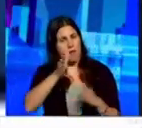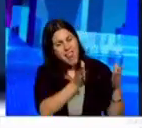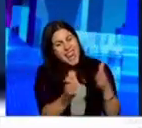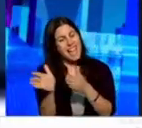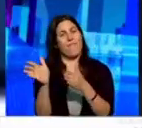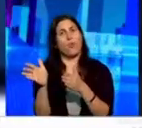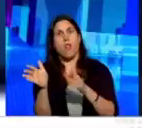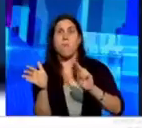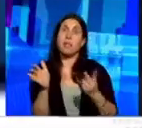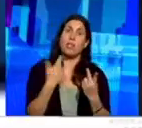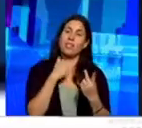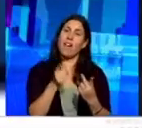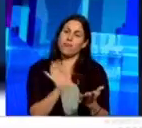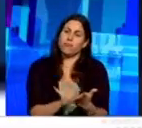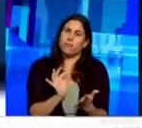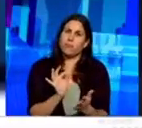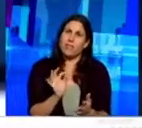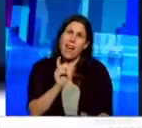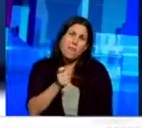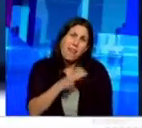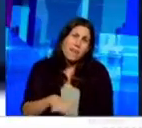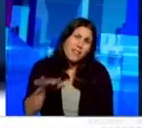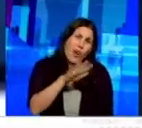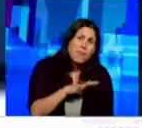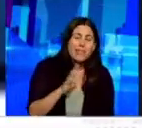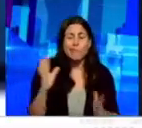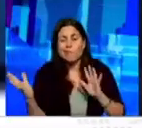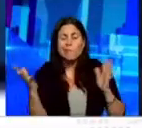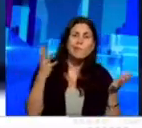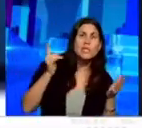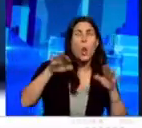מצד שני, אני חייב גם לציין, הפרלמנט האירופי, אפס, זה לא המוסד הכי חשוב באירופה.